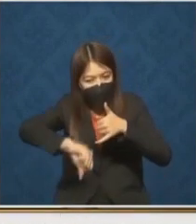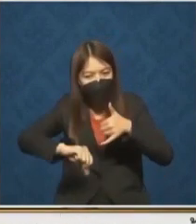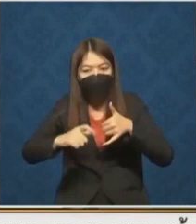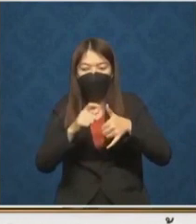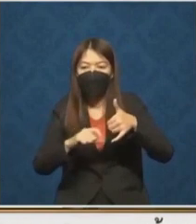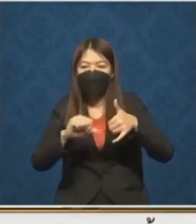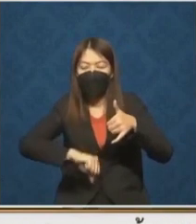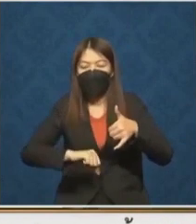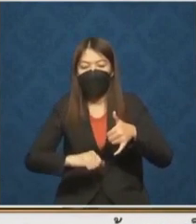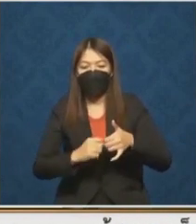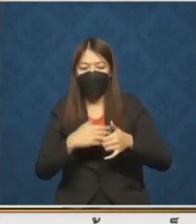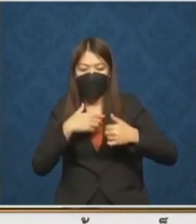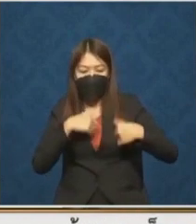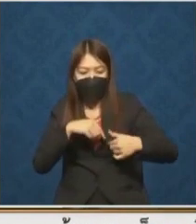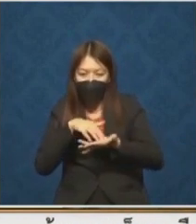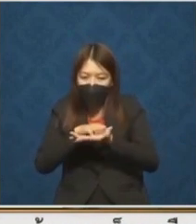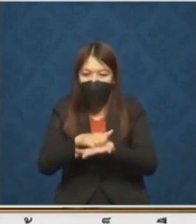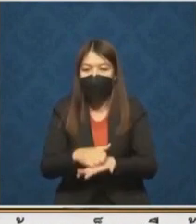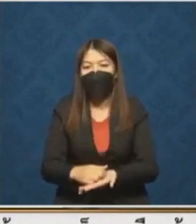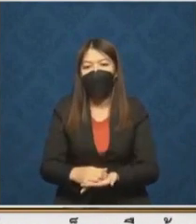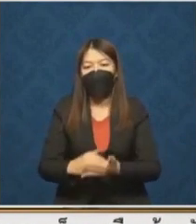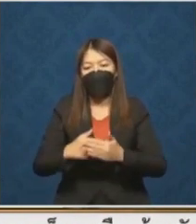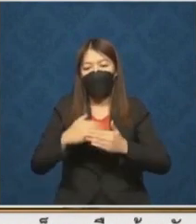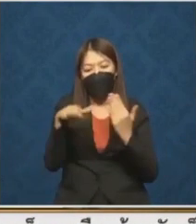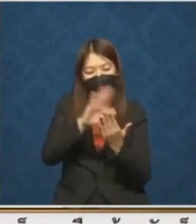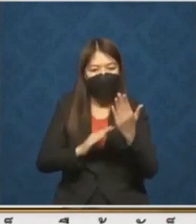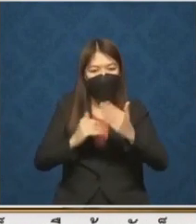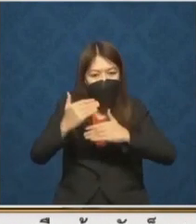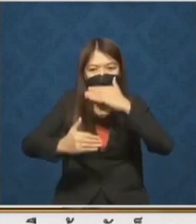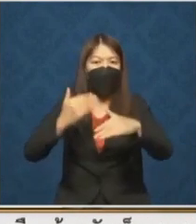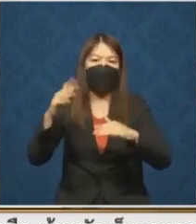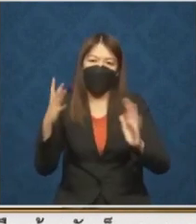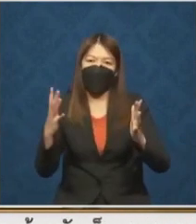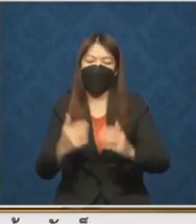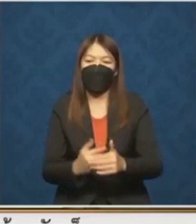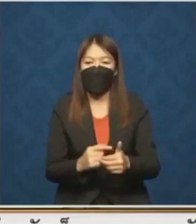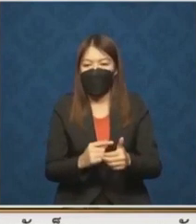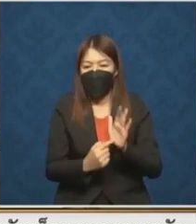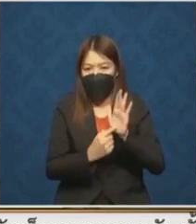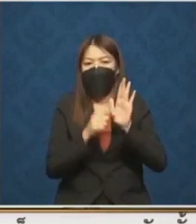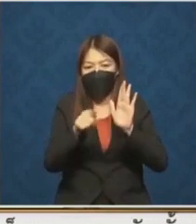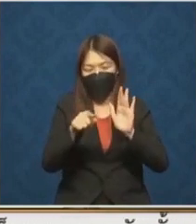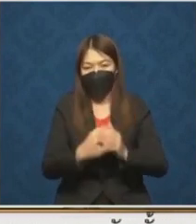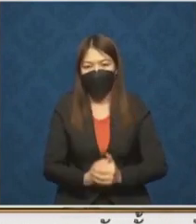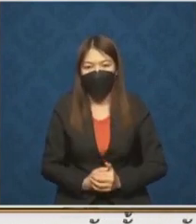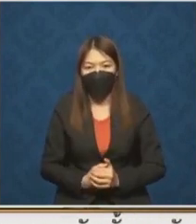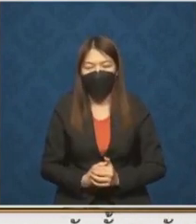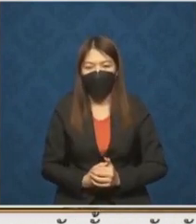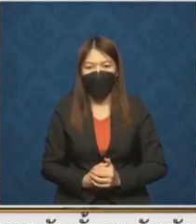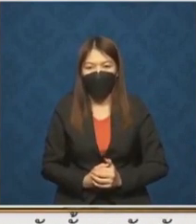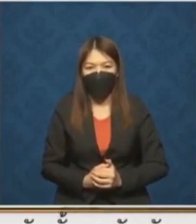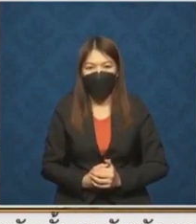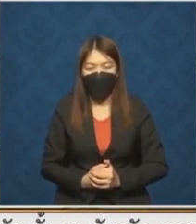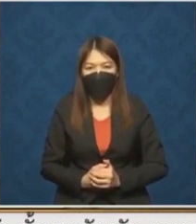ผู้นำที่ on airประเทศไปไมได้นี่คอหนึ่ในตัวอย่างท่ประทานทกรบครับ